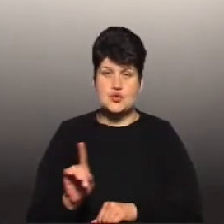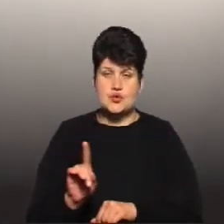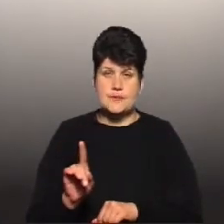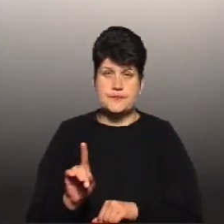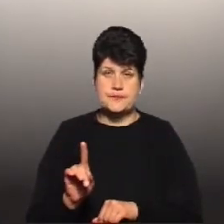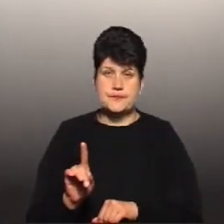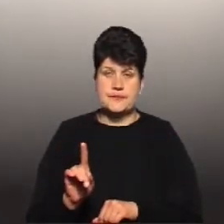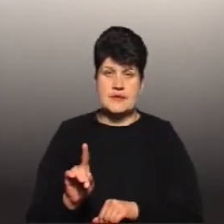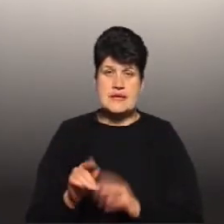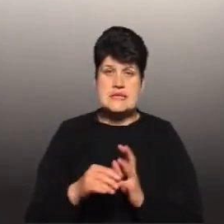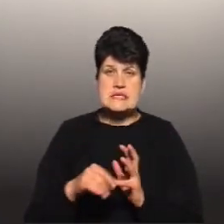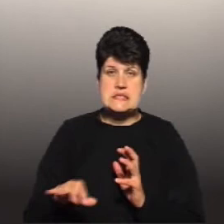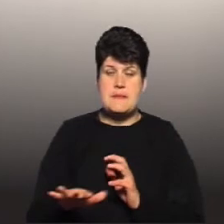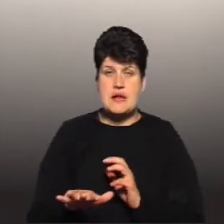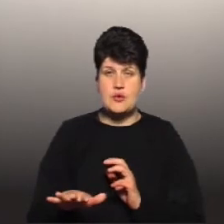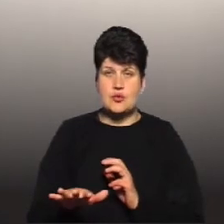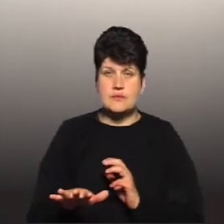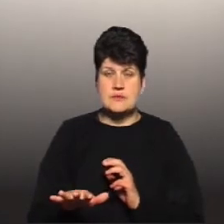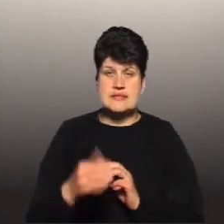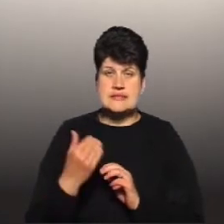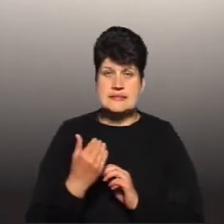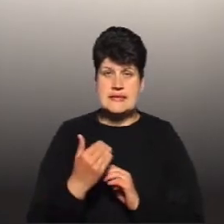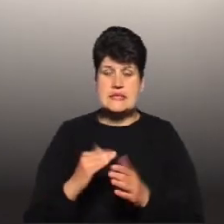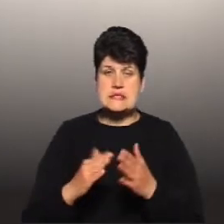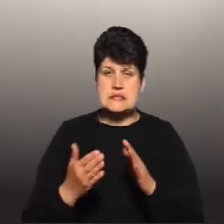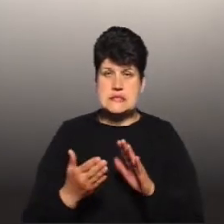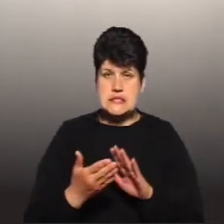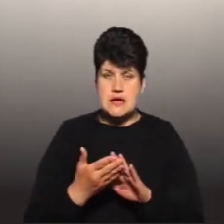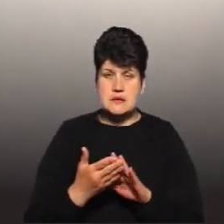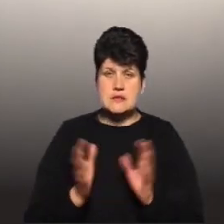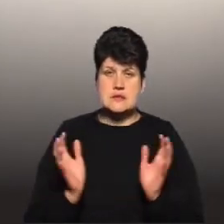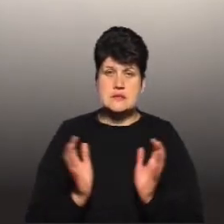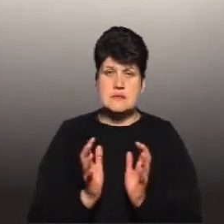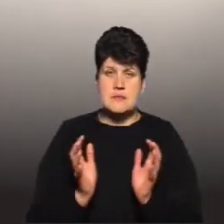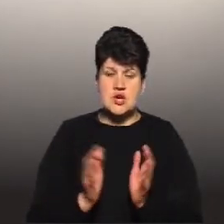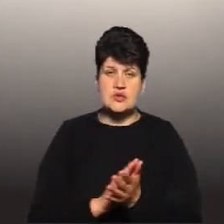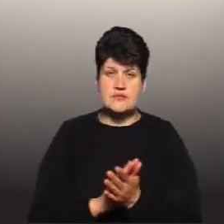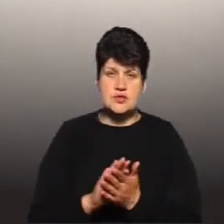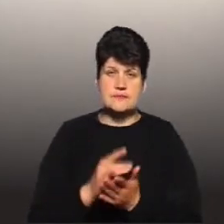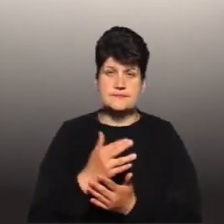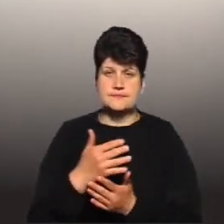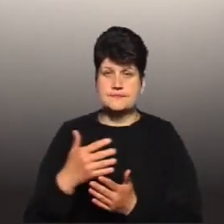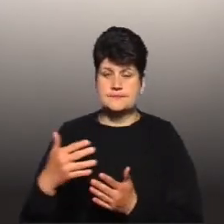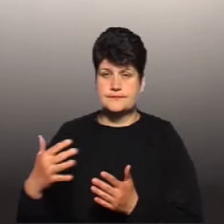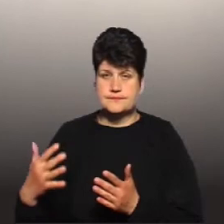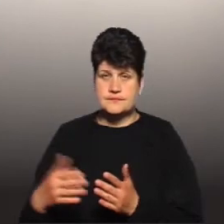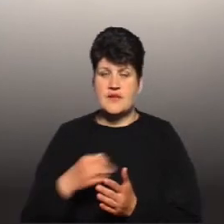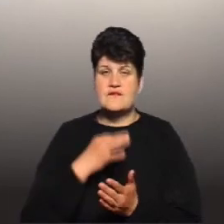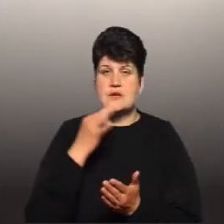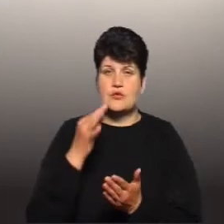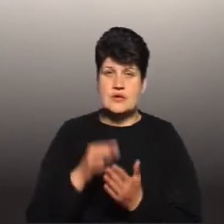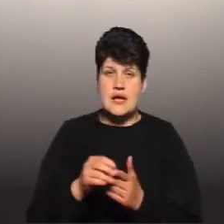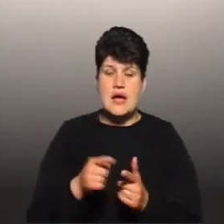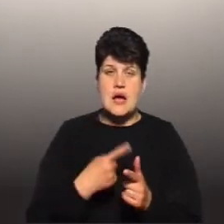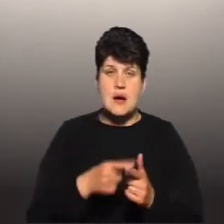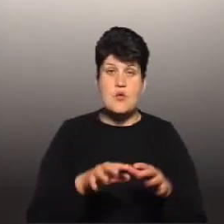земельну ділянку, за її стан, збереження в чистоті і так далі, відповідає або власник,